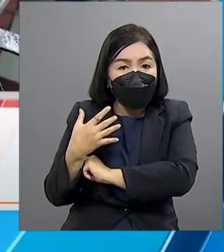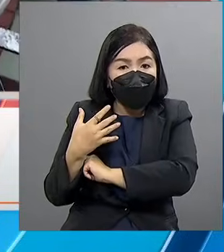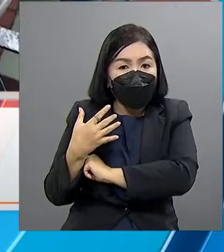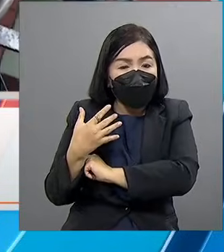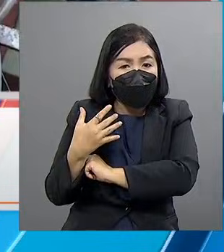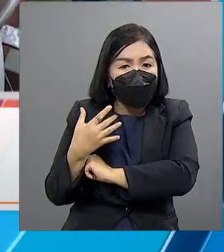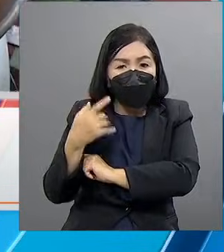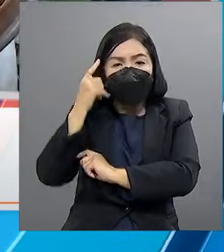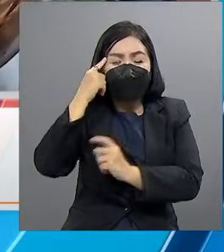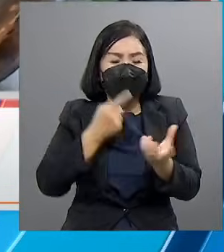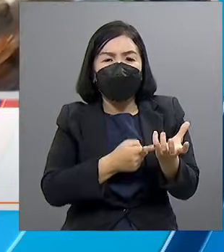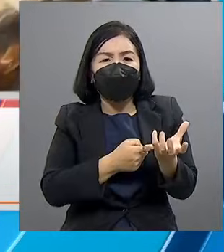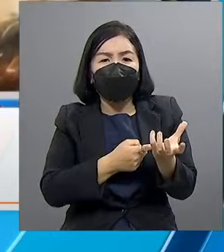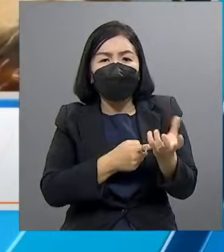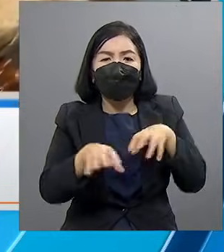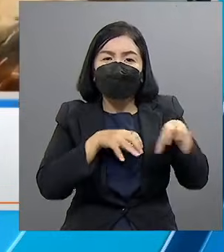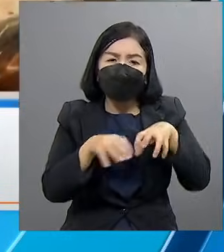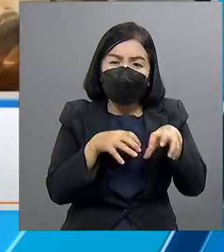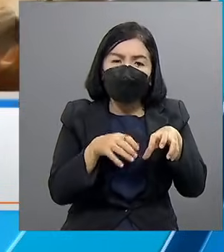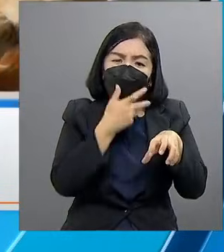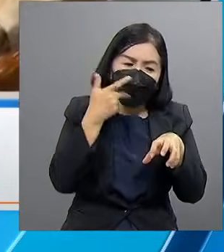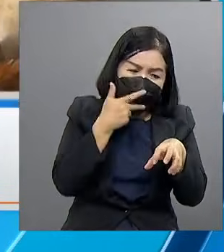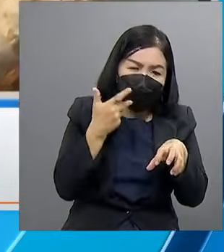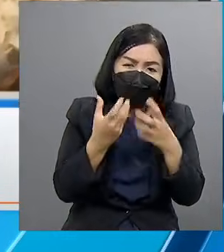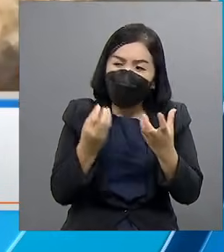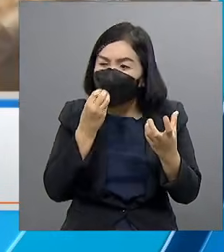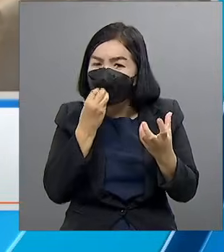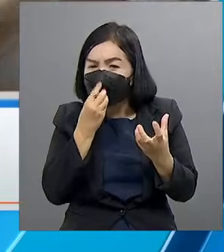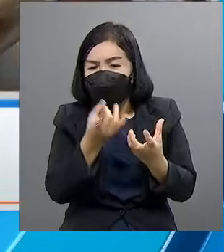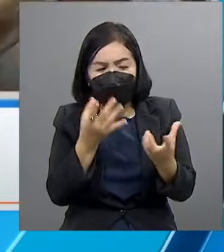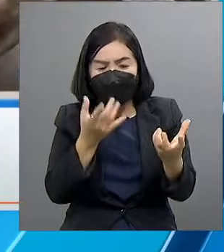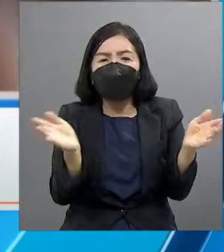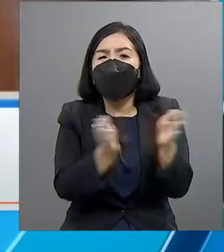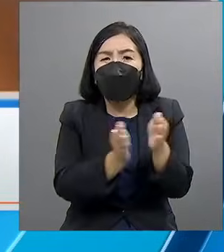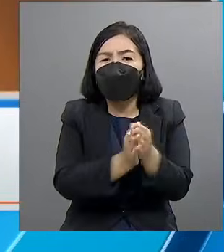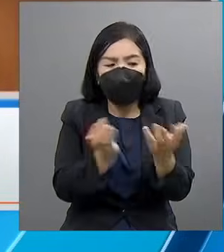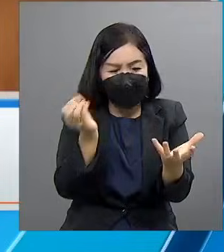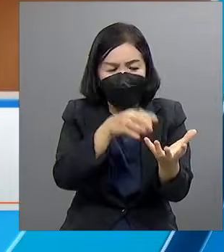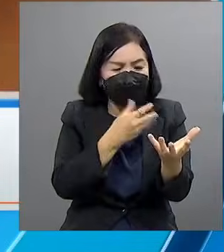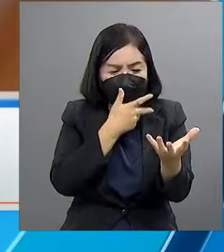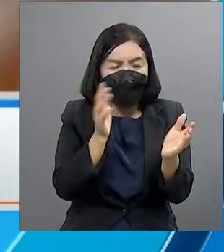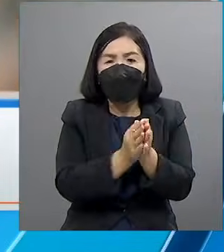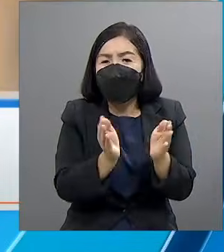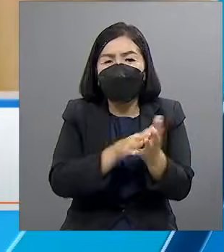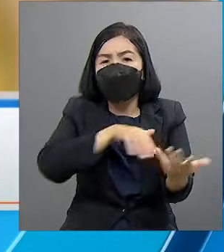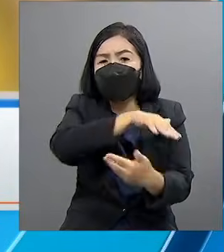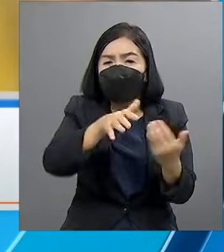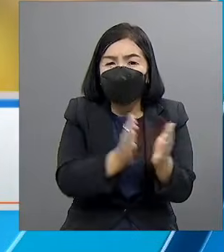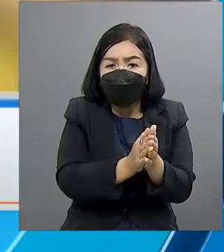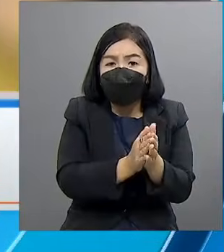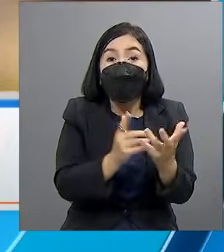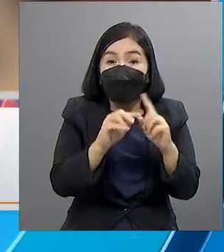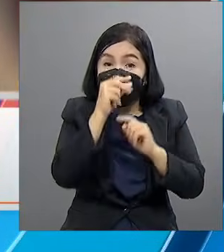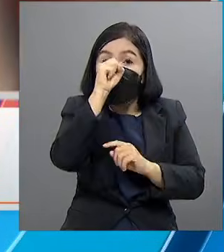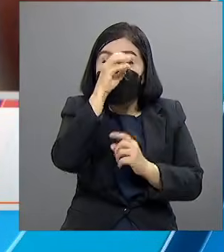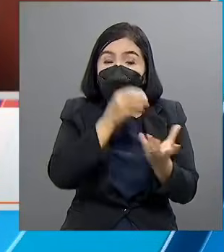จ่างจะจัดอยู่ในประเภทขนมหวาน หรือของ หรือจะอยู่ในของคาวเขาก็เลยกินไม่ถูกแต่ถ้าเกิดว่าบางคนได้กินแล้วเนี่ยคือตัดใ